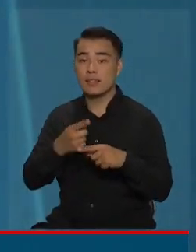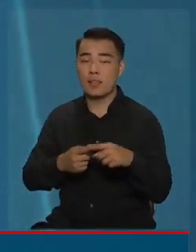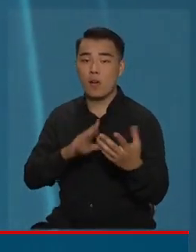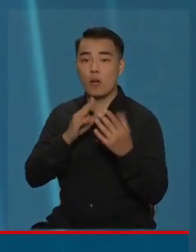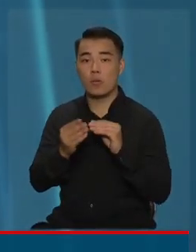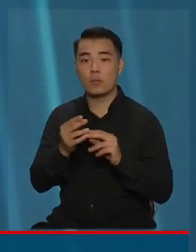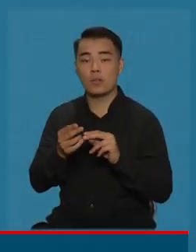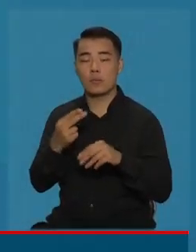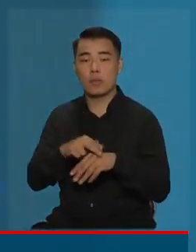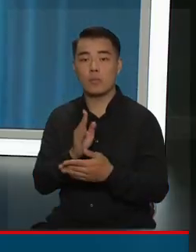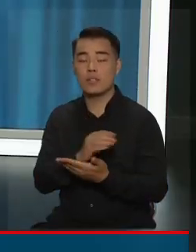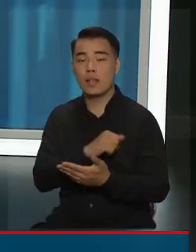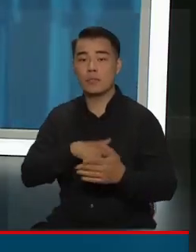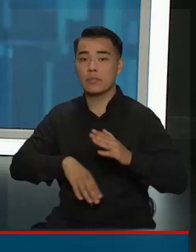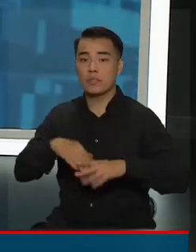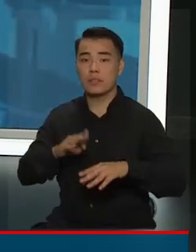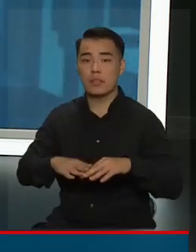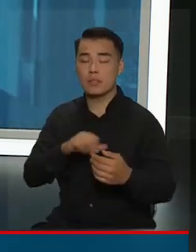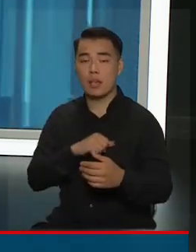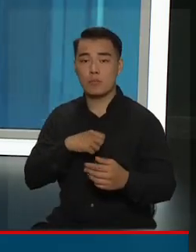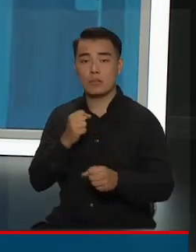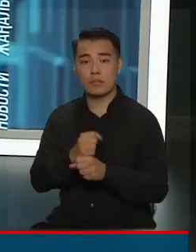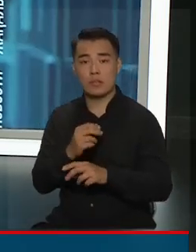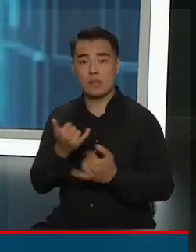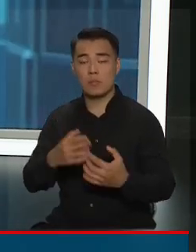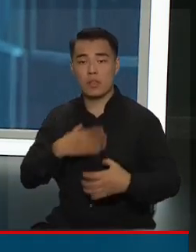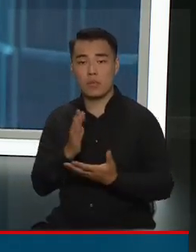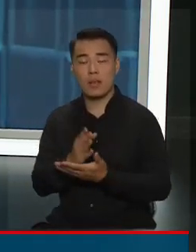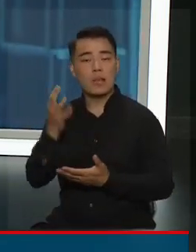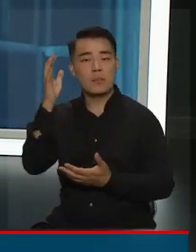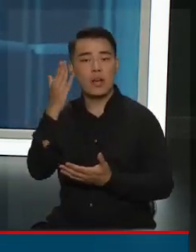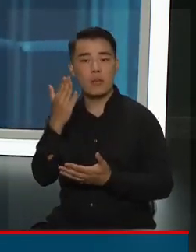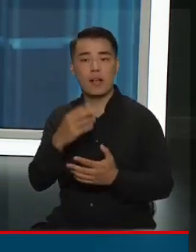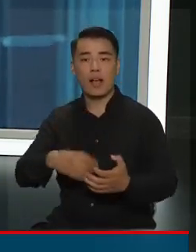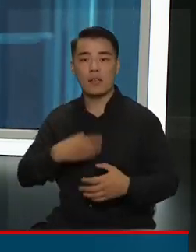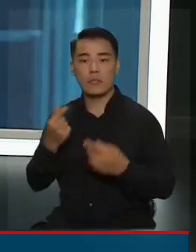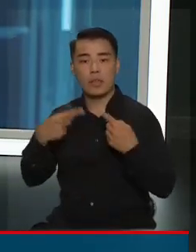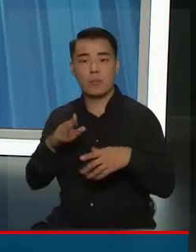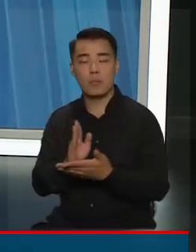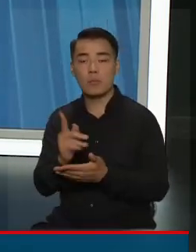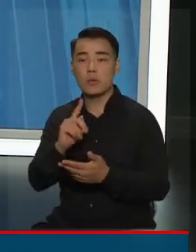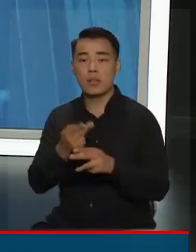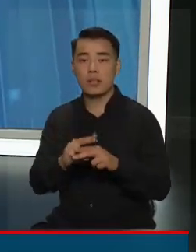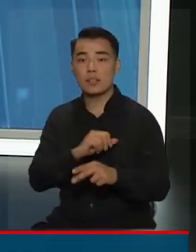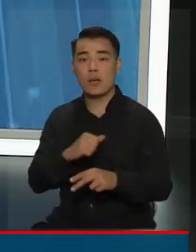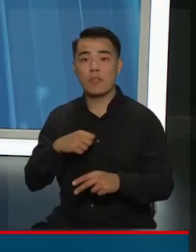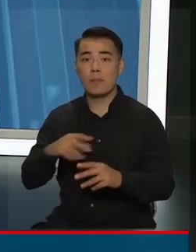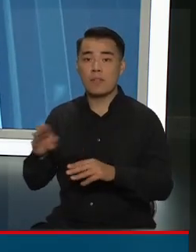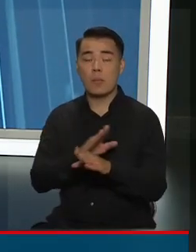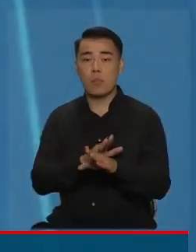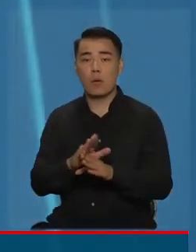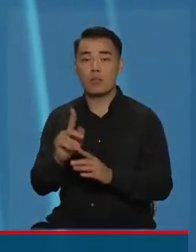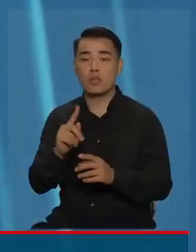баланс аламыз. Яғни бұл қолдан жасалған ажиотаж ба сонда? Қолдан жасалған емес, бұл психологиялық ажиотаж. Себебі қазір қарсаңызшы, бүкіл